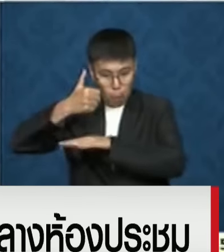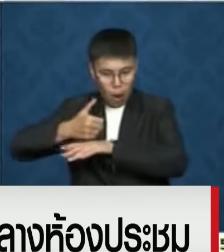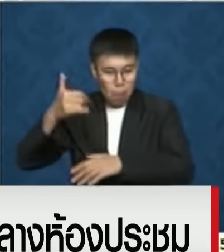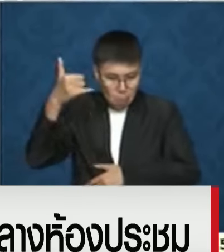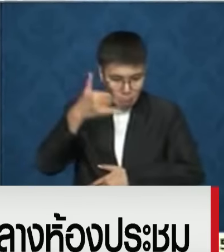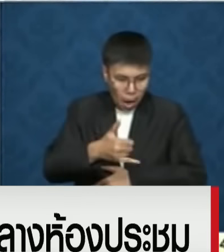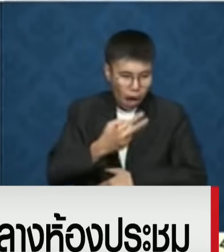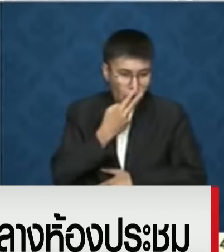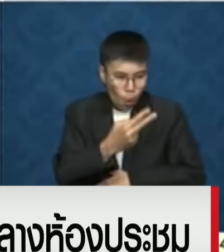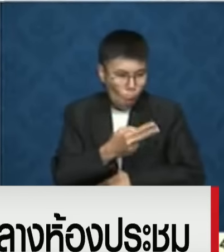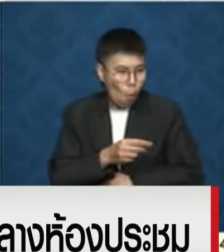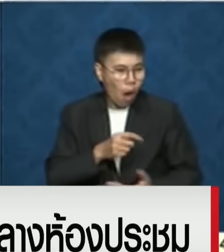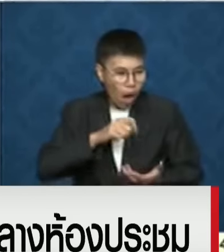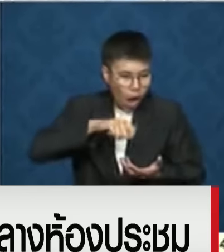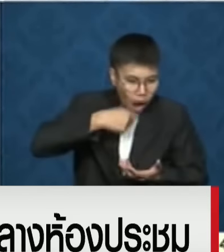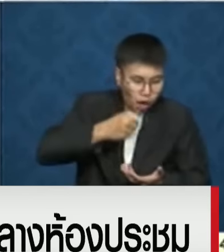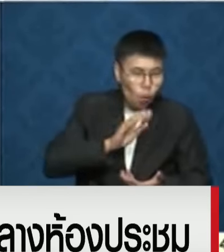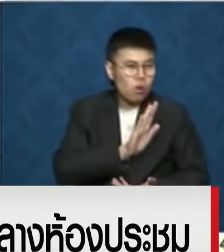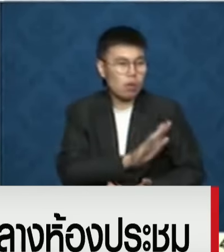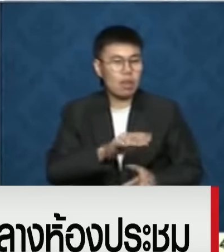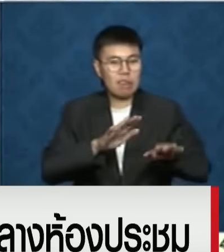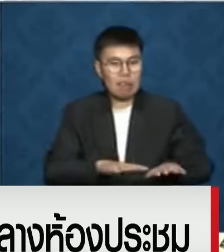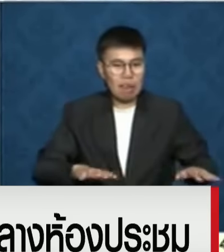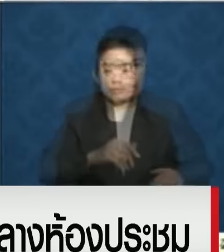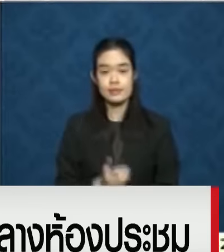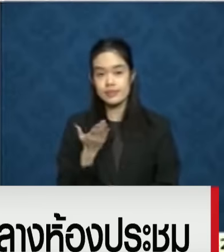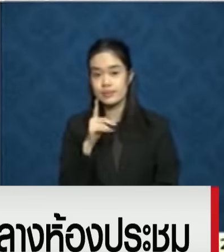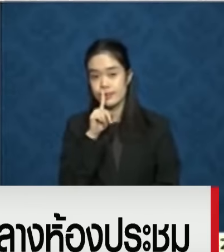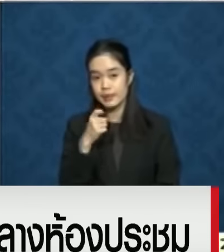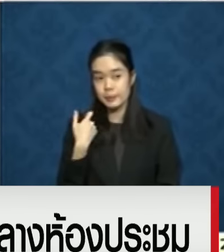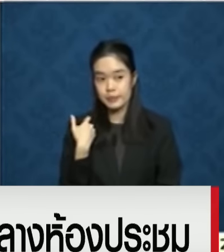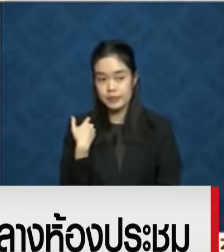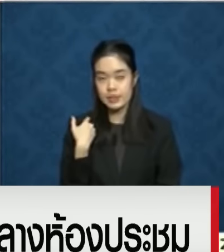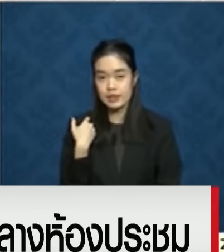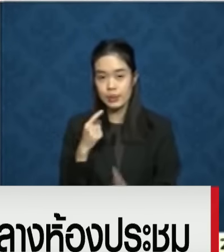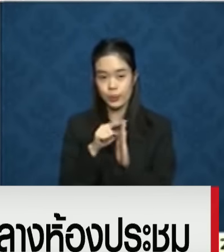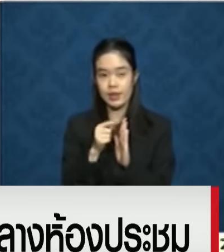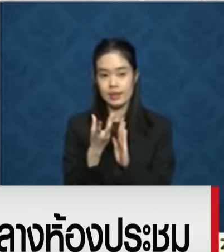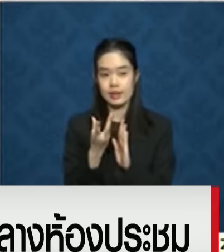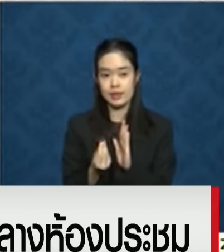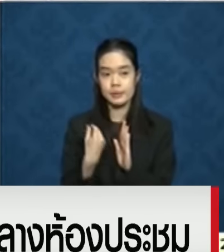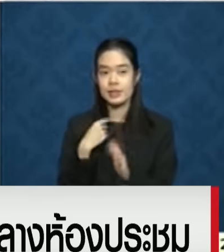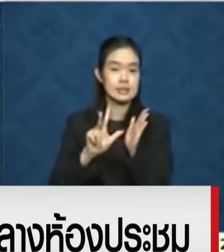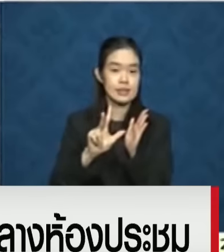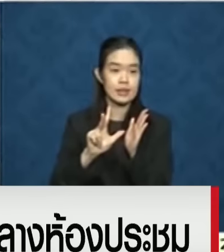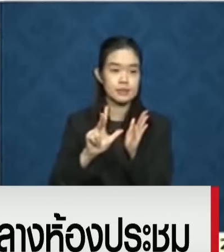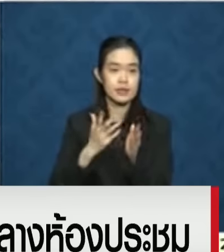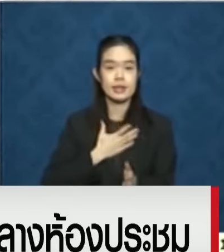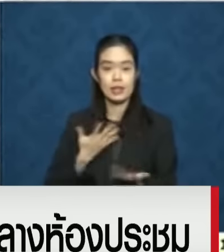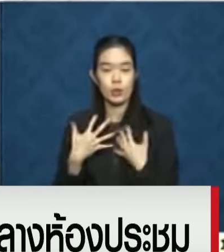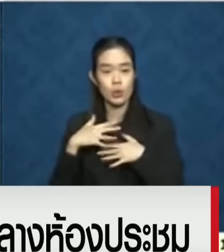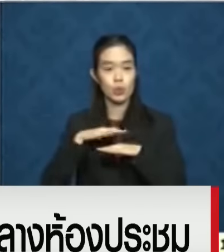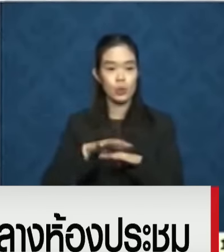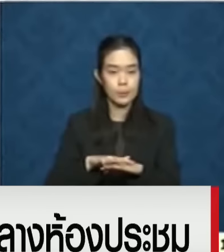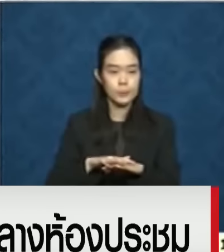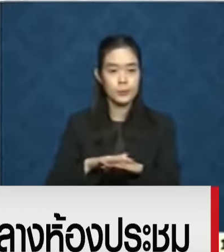ว่าถามไปหมดแล้วนะแล้วประธานยังอนุญาตได้ยังไงคุณปฏิพัฒน์หมออ๋องบอกอ่ะถ้าอย่างงั้นแบบ